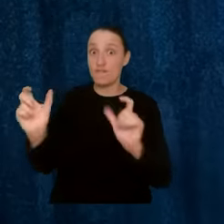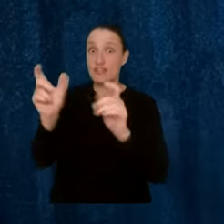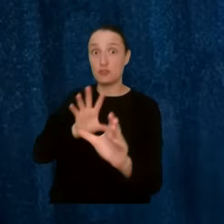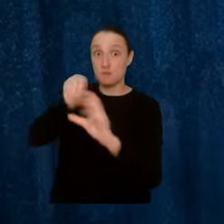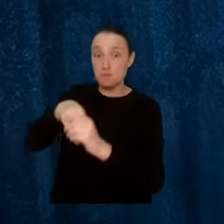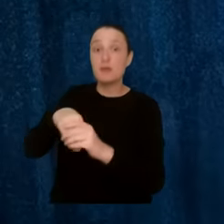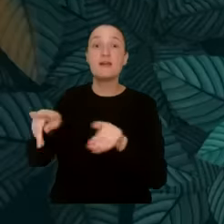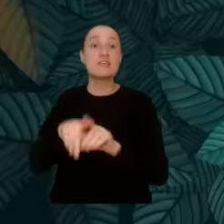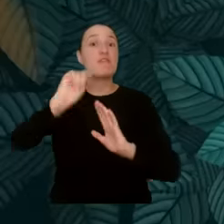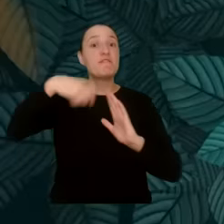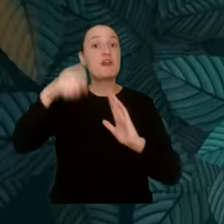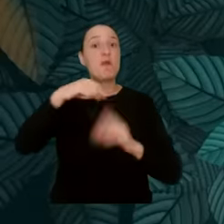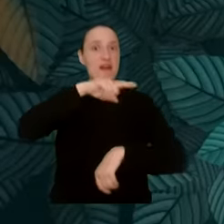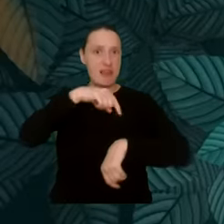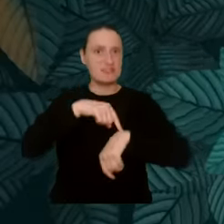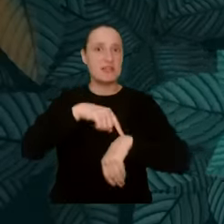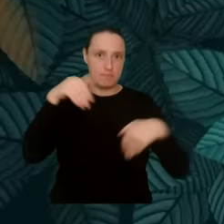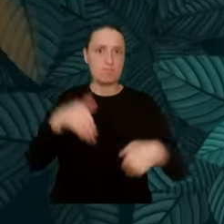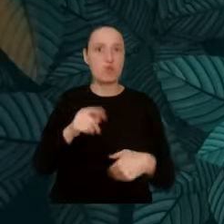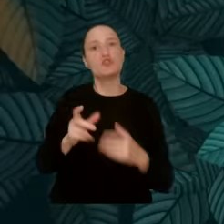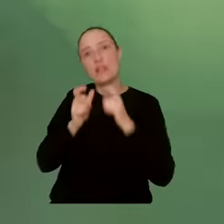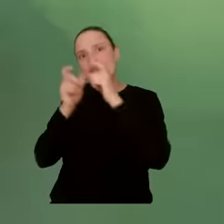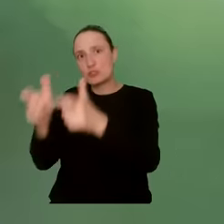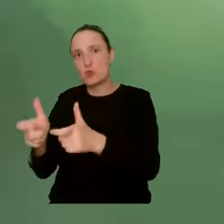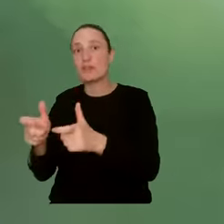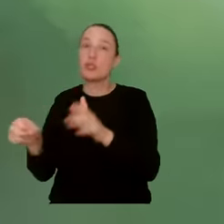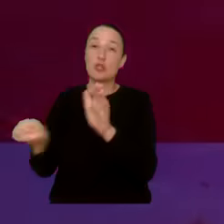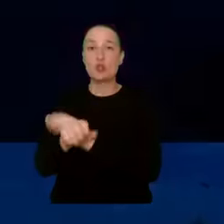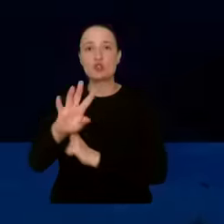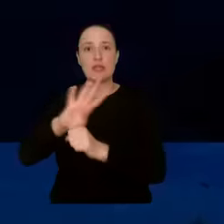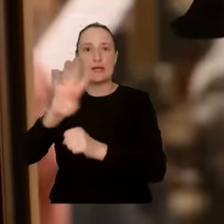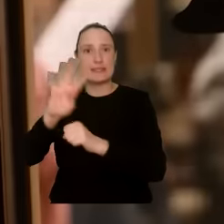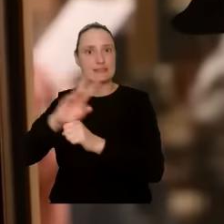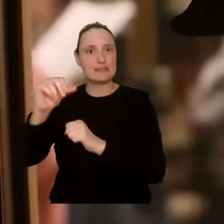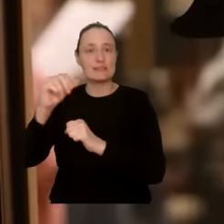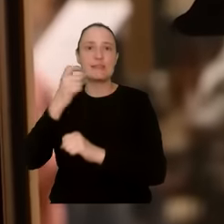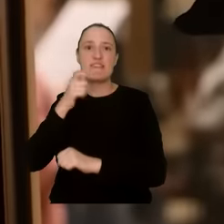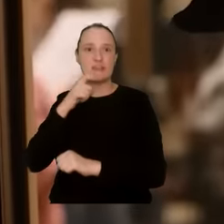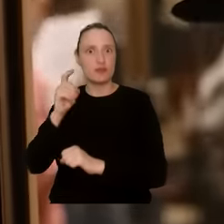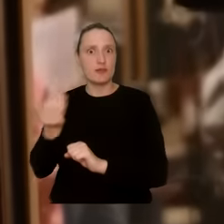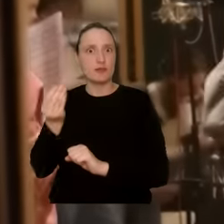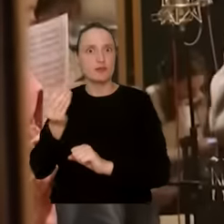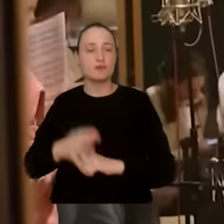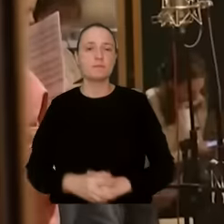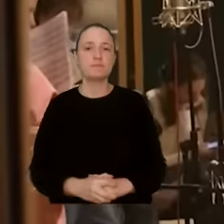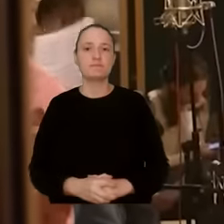zorganizować filmowe lekcje. Zgłoszenia do akcji placówka przyjmuje do 14 kwietnia.